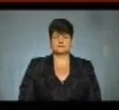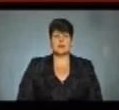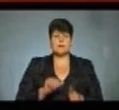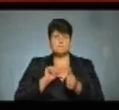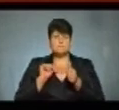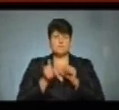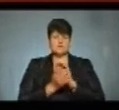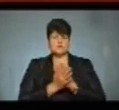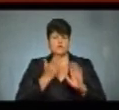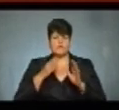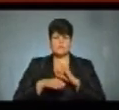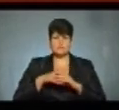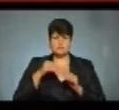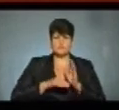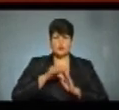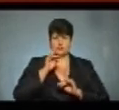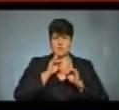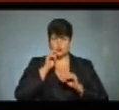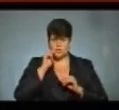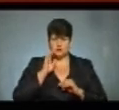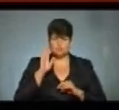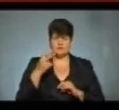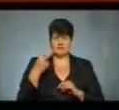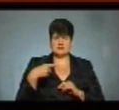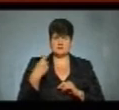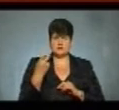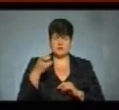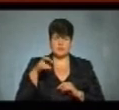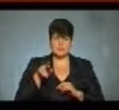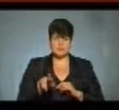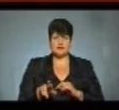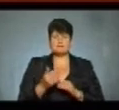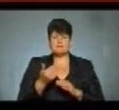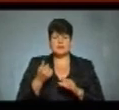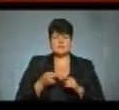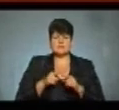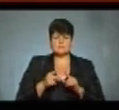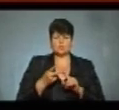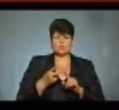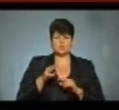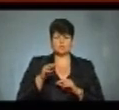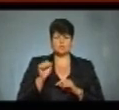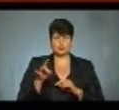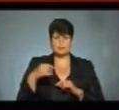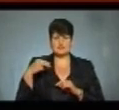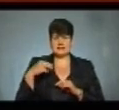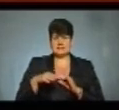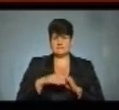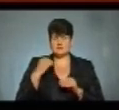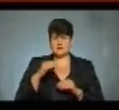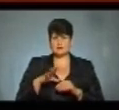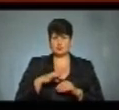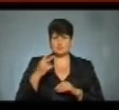Позачергові вибори до Верховної Ради України мають відбутися 21 липня. Напередодні другого туру президентських виборів, які